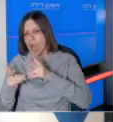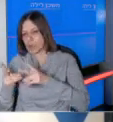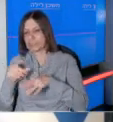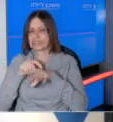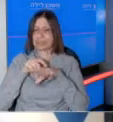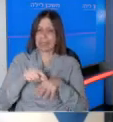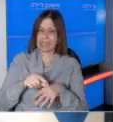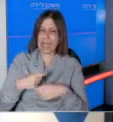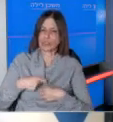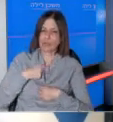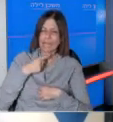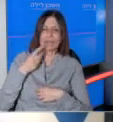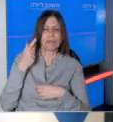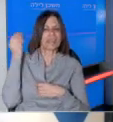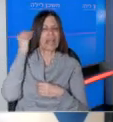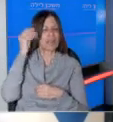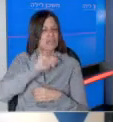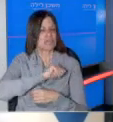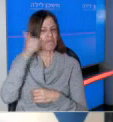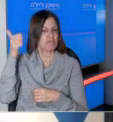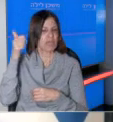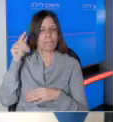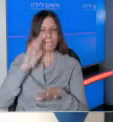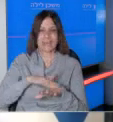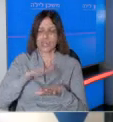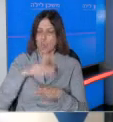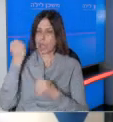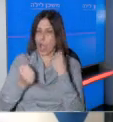מדריכה בצופים, תלמידה מצטיינת במקצועות הקשים,